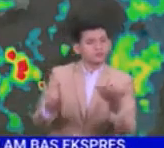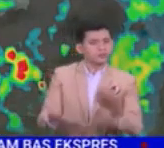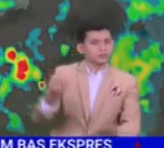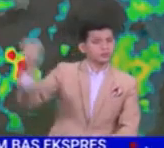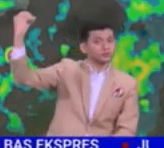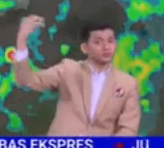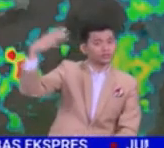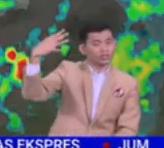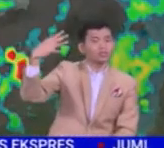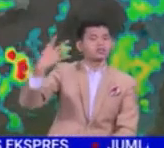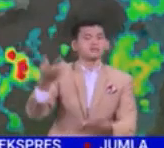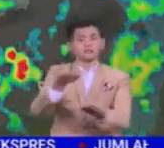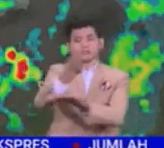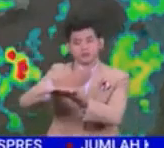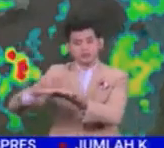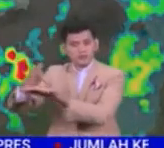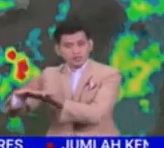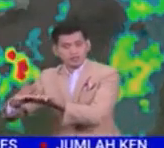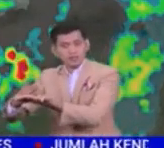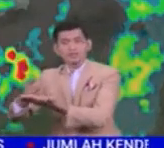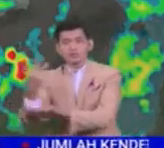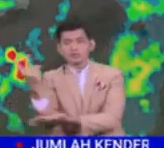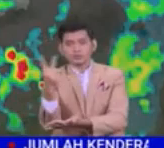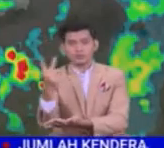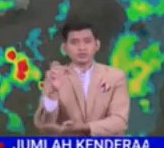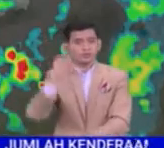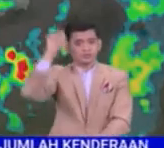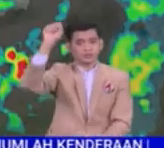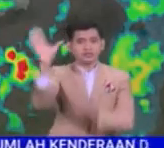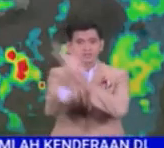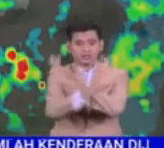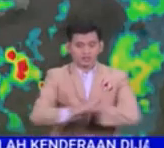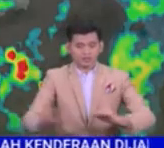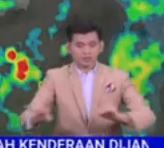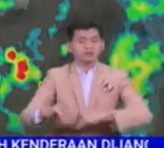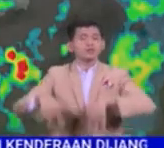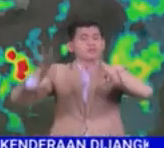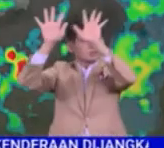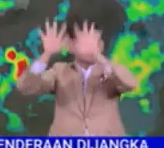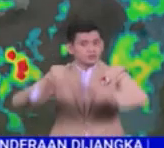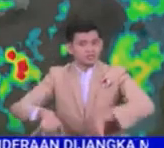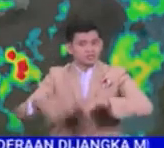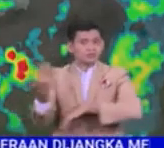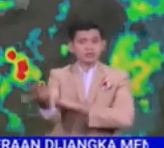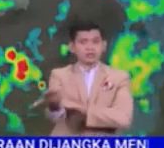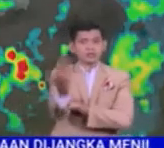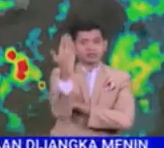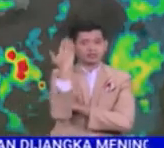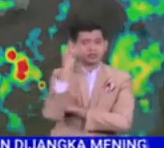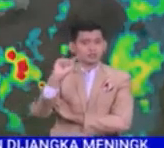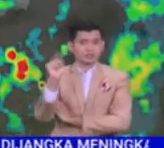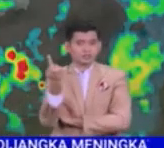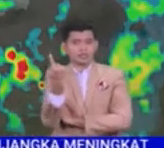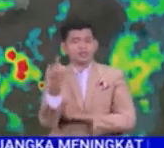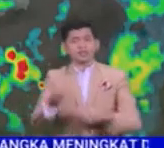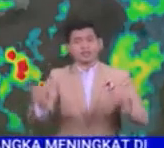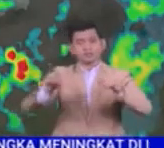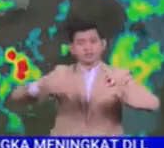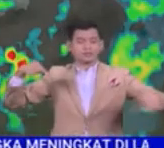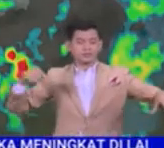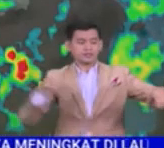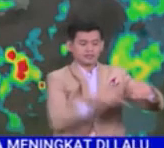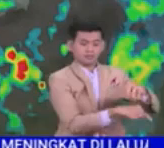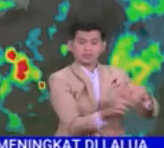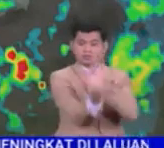di kebanyakan bahagian untuk kedua-dua negeri berkenaan dengan hujan pada pagi nanti dijangka hanya akan berlaku di sekitar kawasan pedalaman